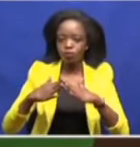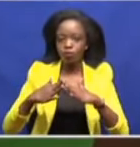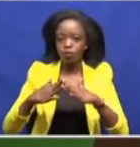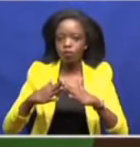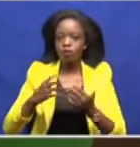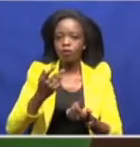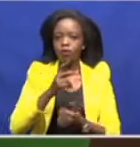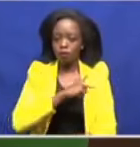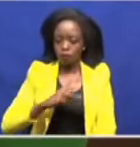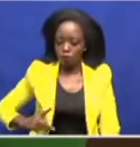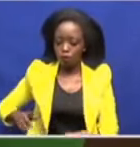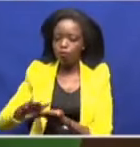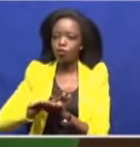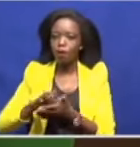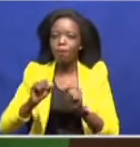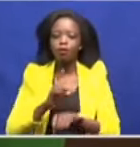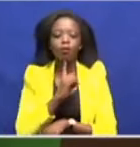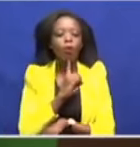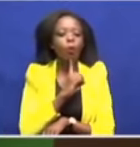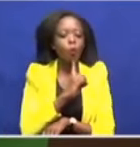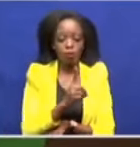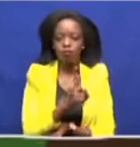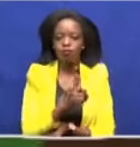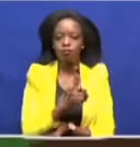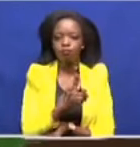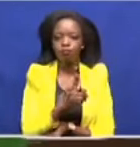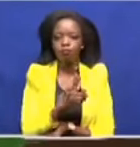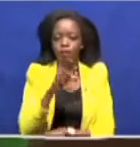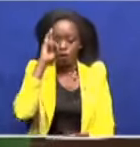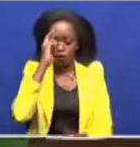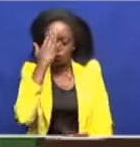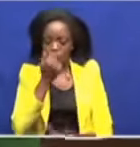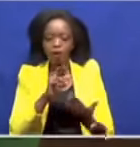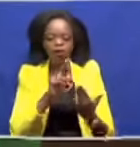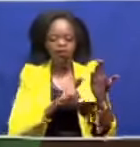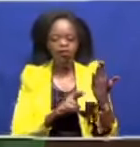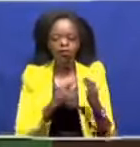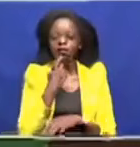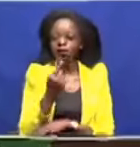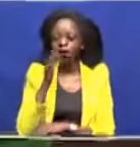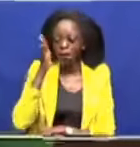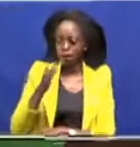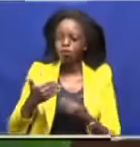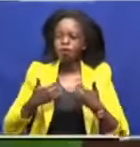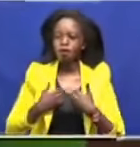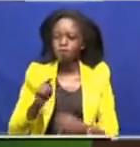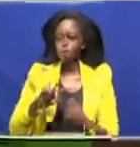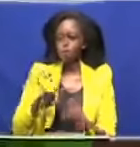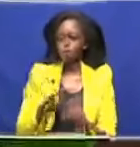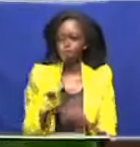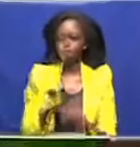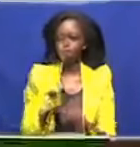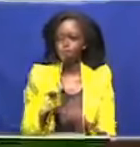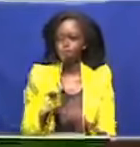ufalme angetoa uamuzi. Ndio maana tunaelezwa ya kwamba alikuwa ni mwenye funguo,